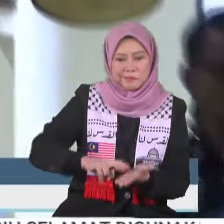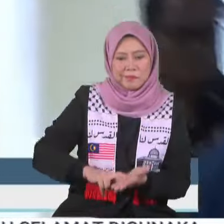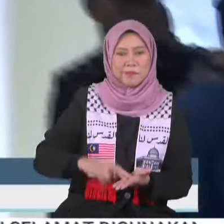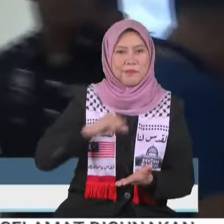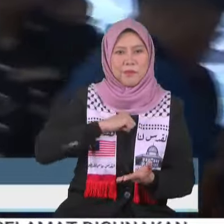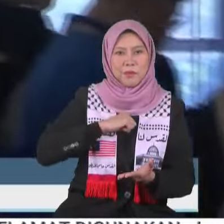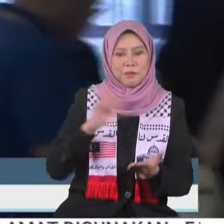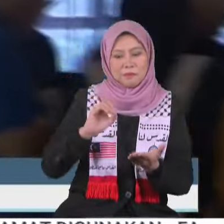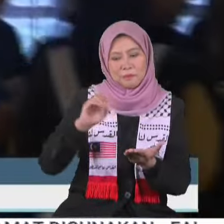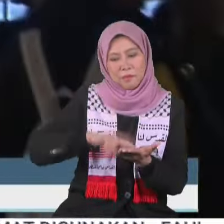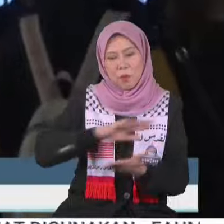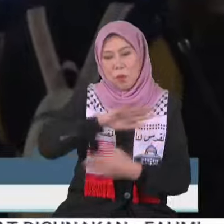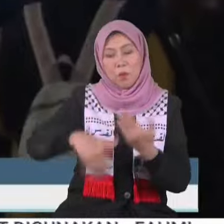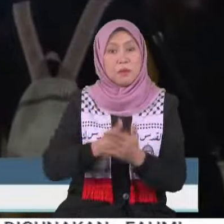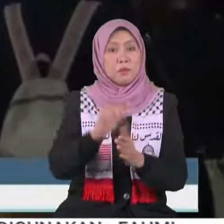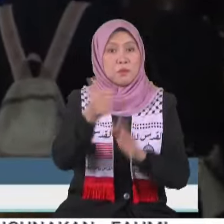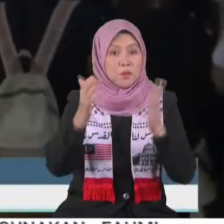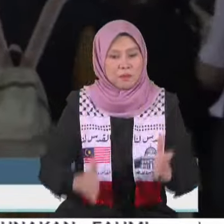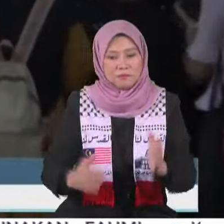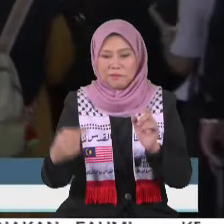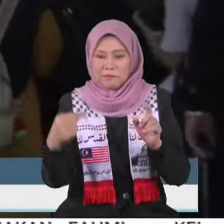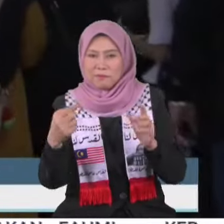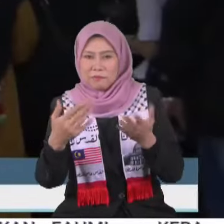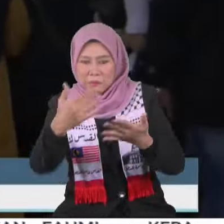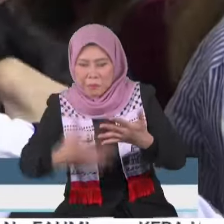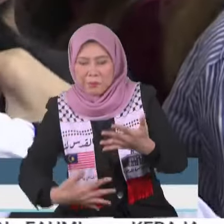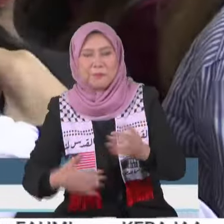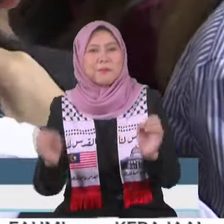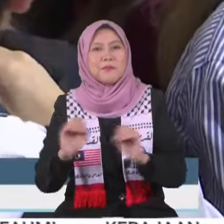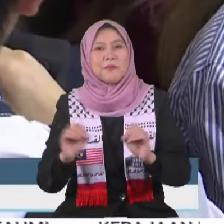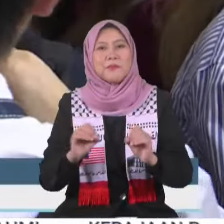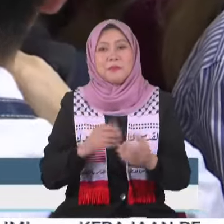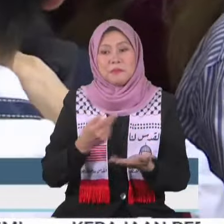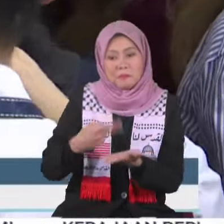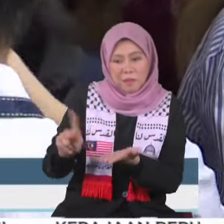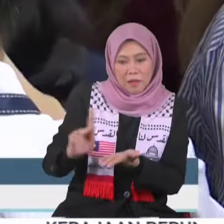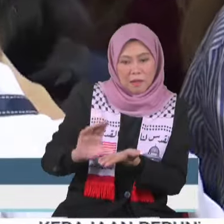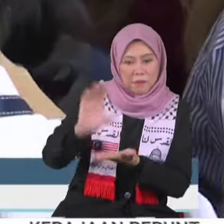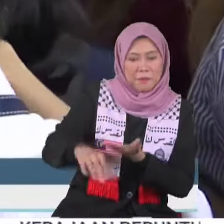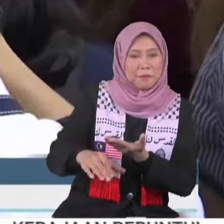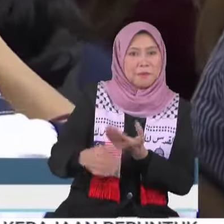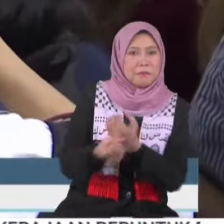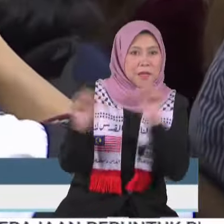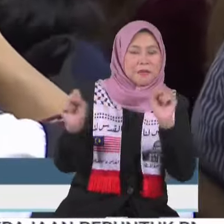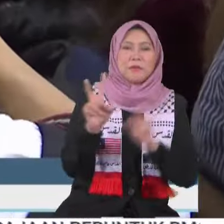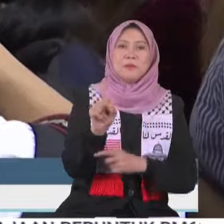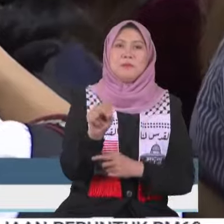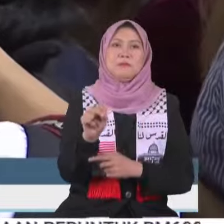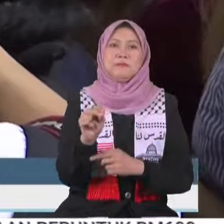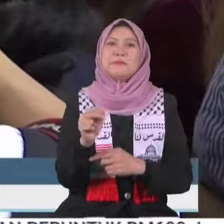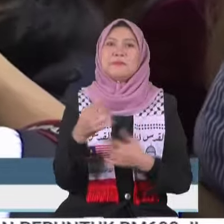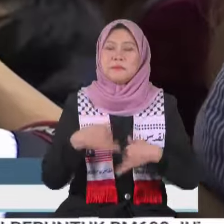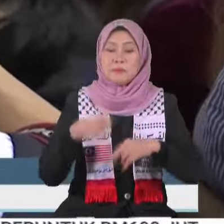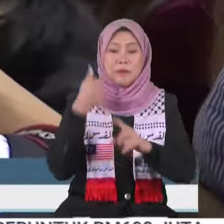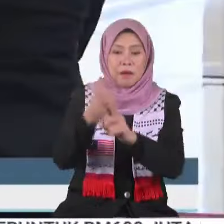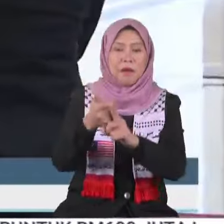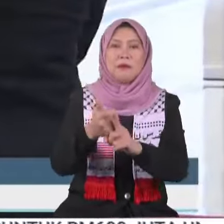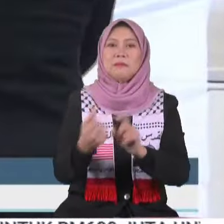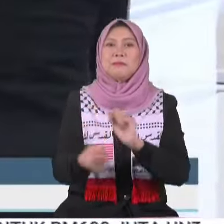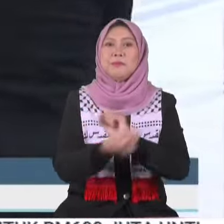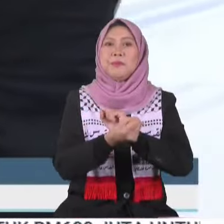daripada semua tertuduh. Mahkamah tidak membenarkan sebarang jaminan ke atas semua tertuduh selain memerintahkan mereka